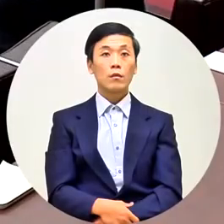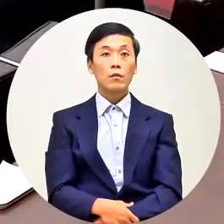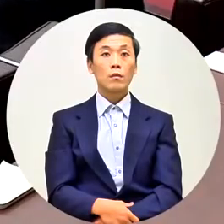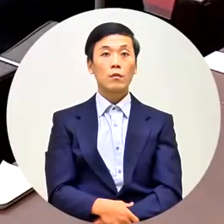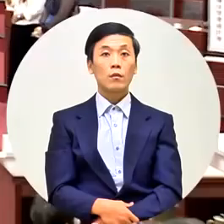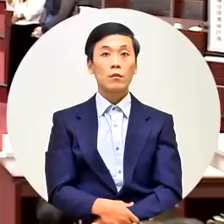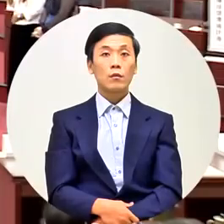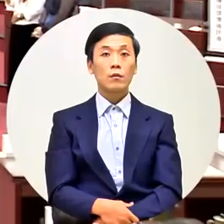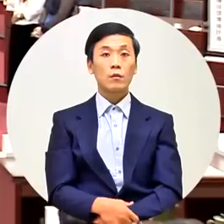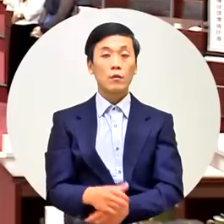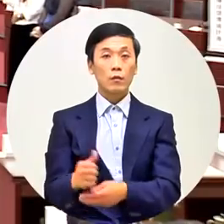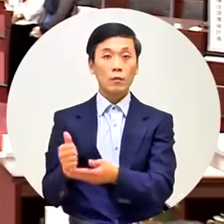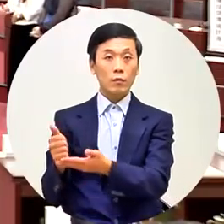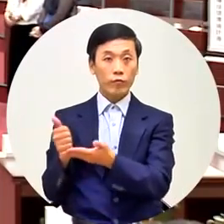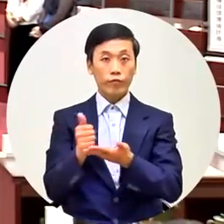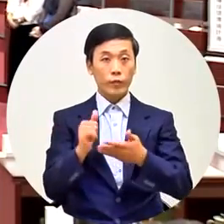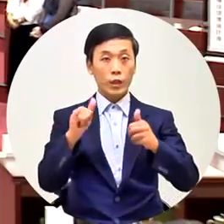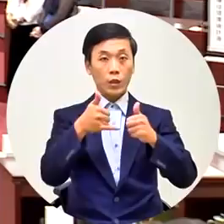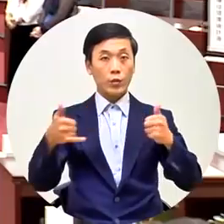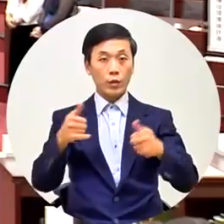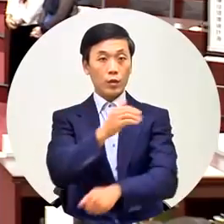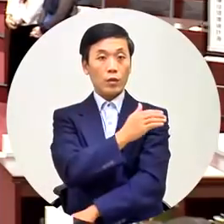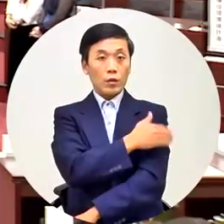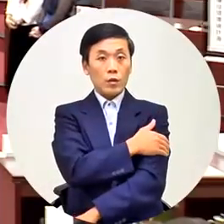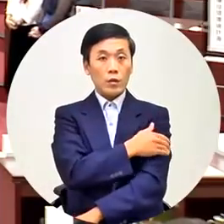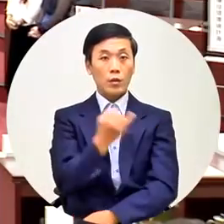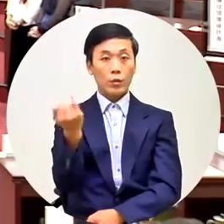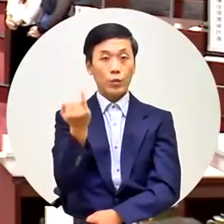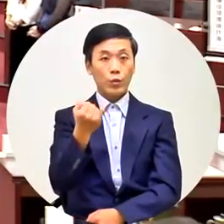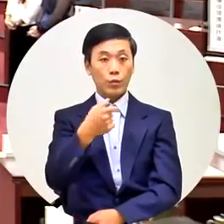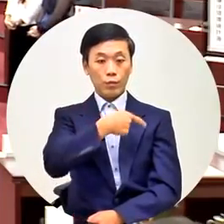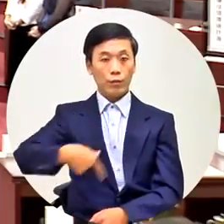请陈慧文议员领取选票。